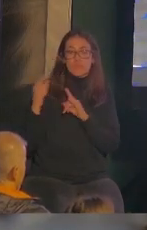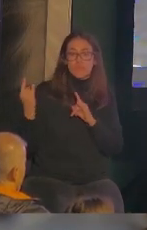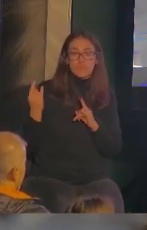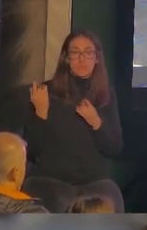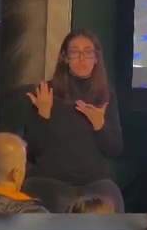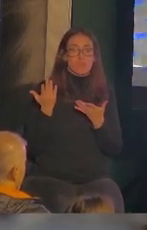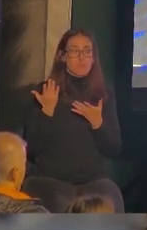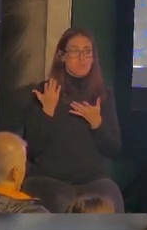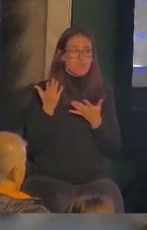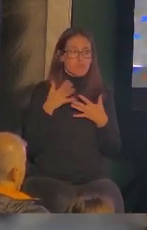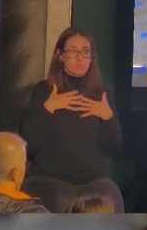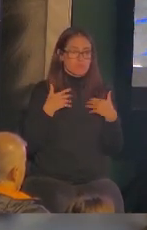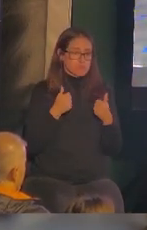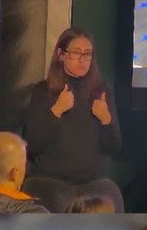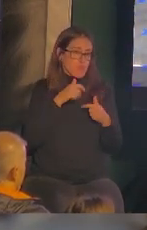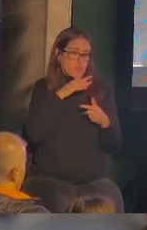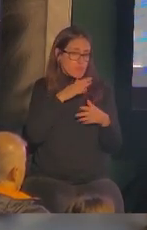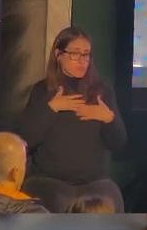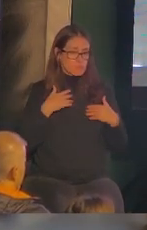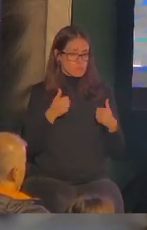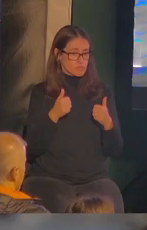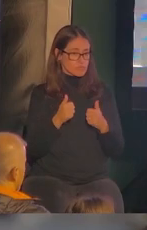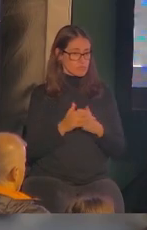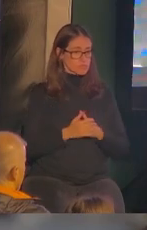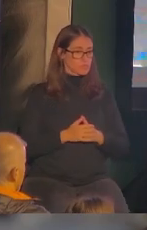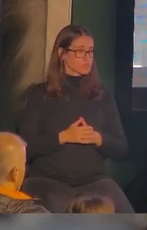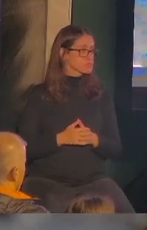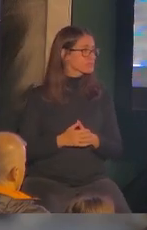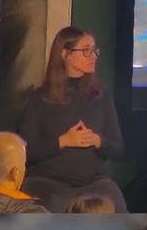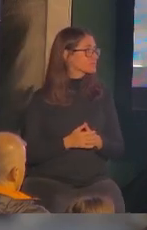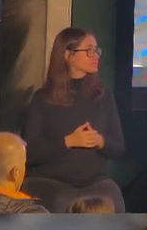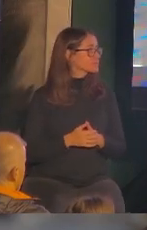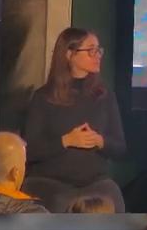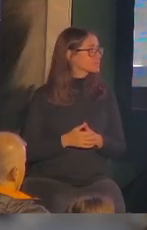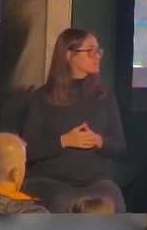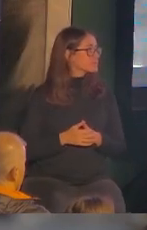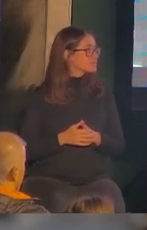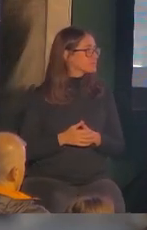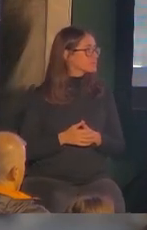tipus de líquid. Sí. Ara que ja n'hi ha una mica, ja es pot deixar,